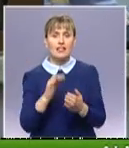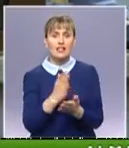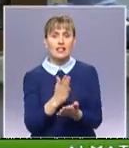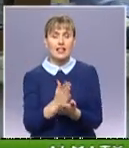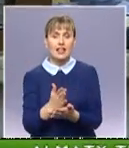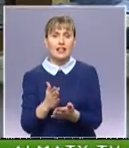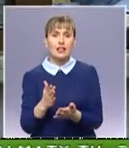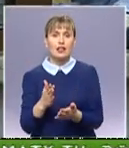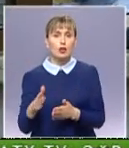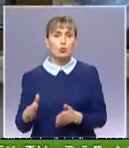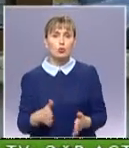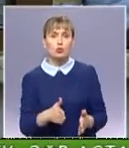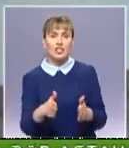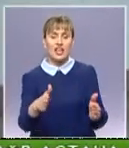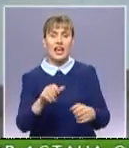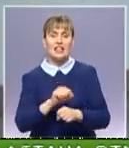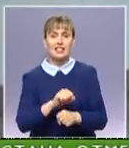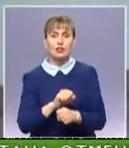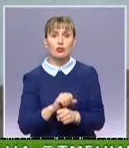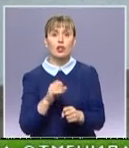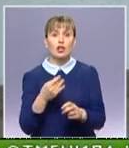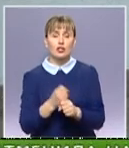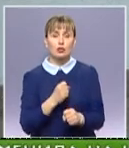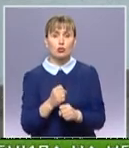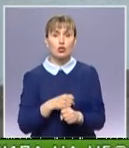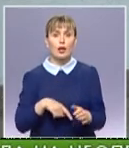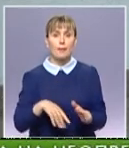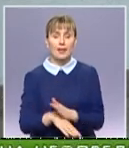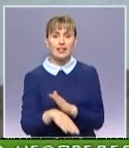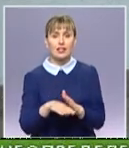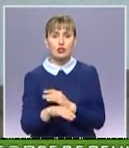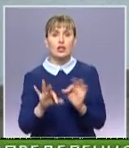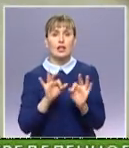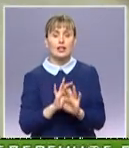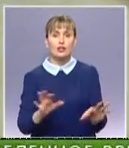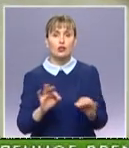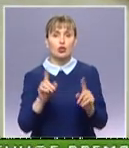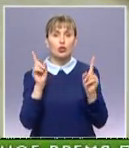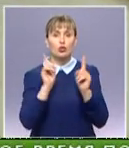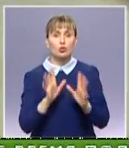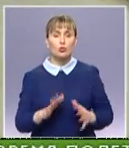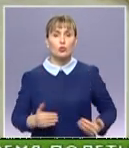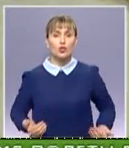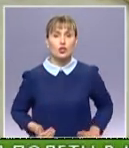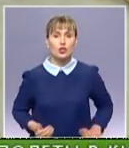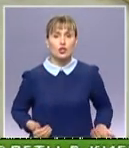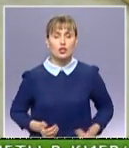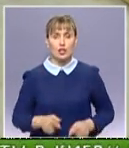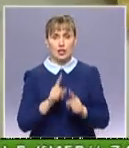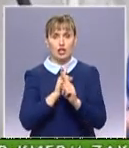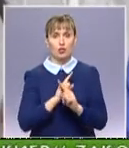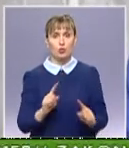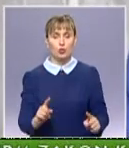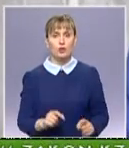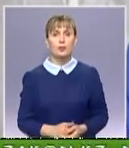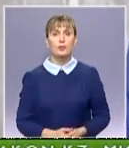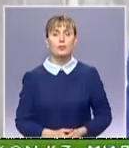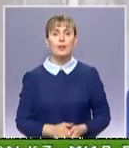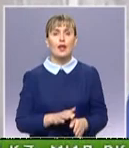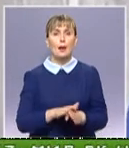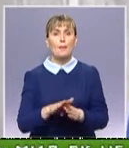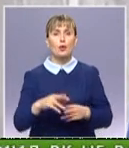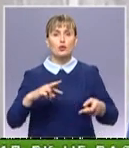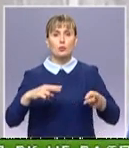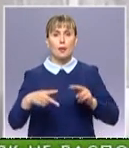результатам осмотра и некоторых доработок сотрудники метрополитена констатировали, неудобств жителям подземка не доставит. Полностью